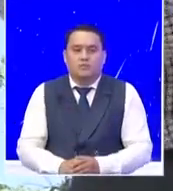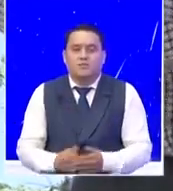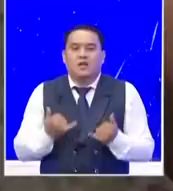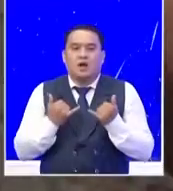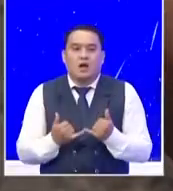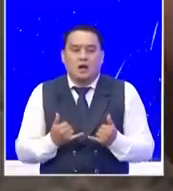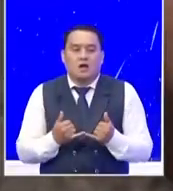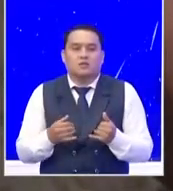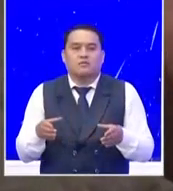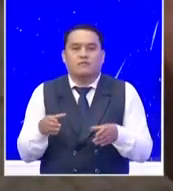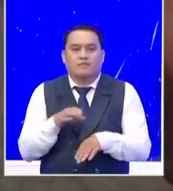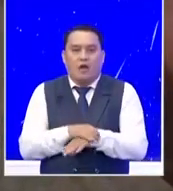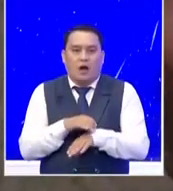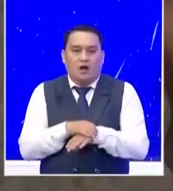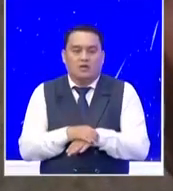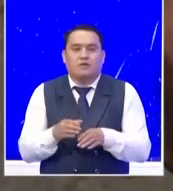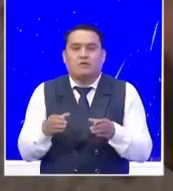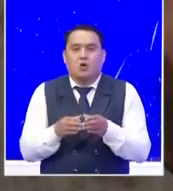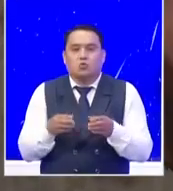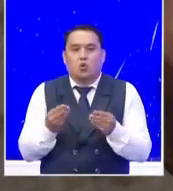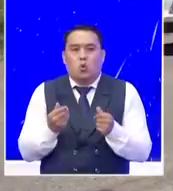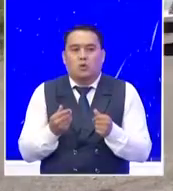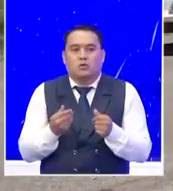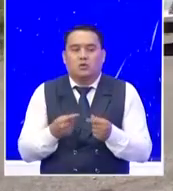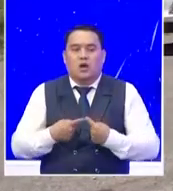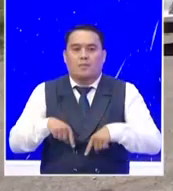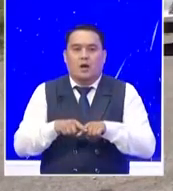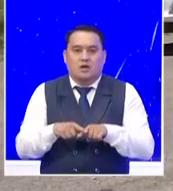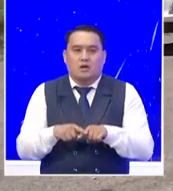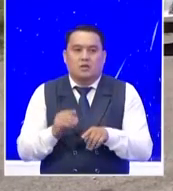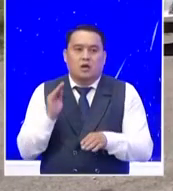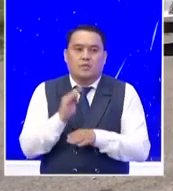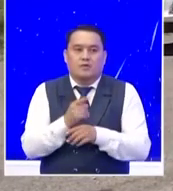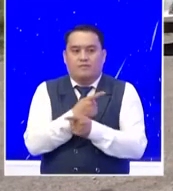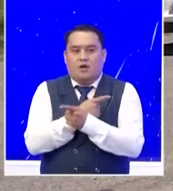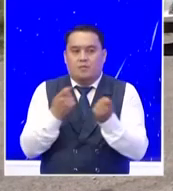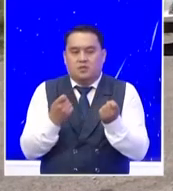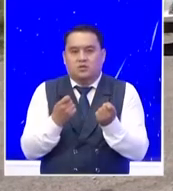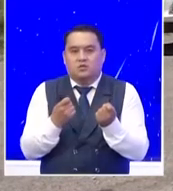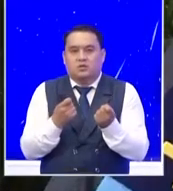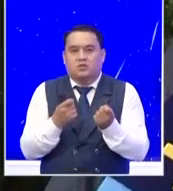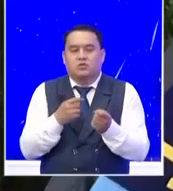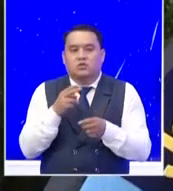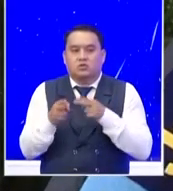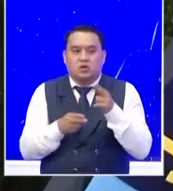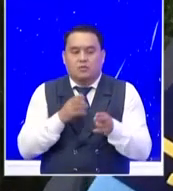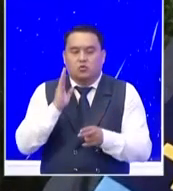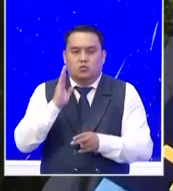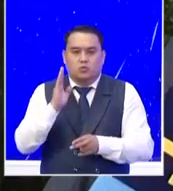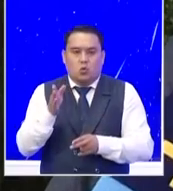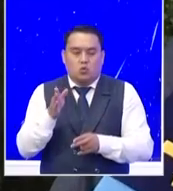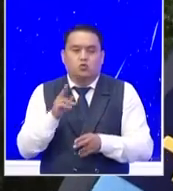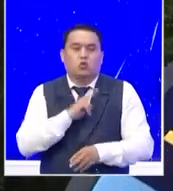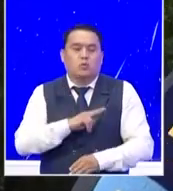таңда аталған деректер бойынша мердігер компания үстінен департамент тарапынан қосымша ақпарат жиналып, тиісті шаралар қолданылады. Айта кетейік,